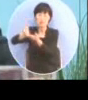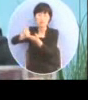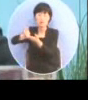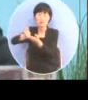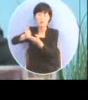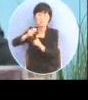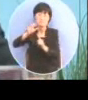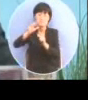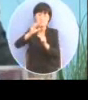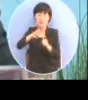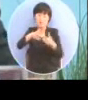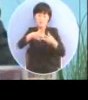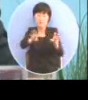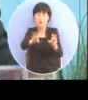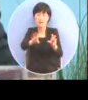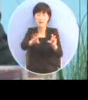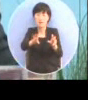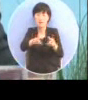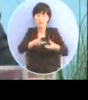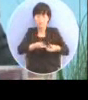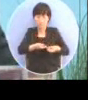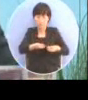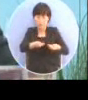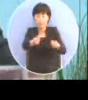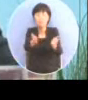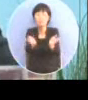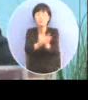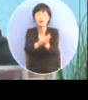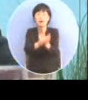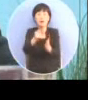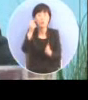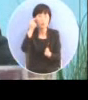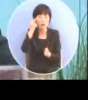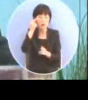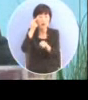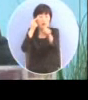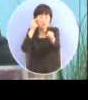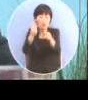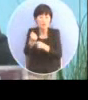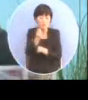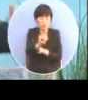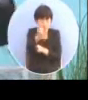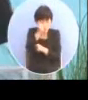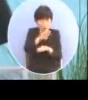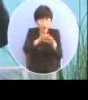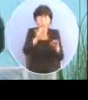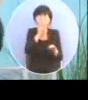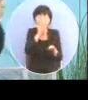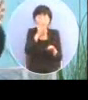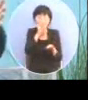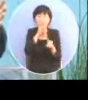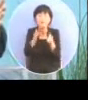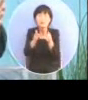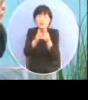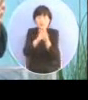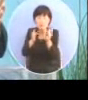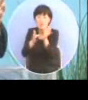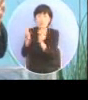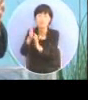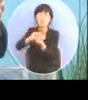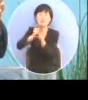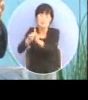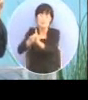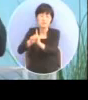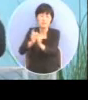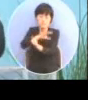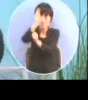xả tội lỗi của các ngươi Chúa Giêsu đã trói buộc nó rồi. Tại vì con người không làm được, Chúa Giêsu làm thay, đúng không? Tại vì con người không tự giải